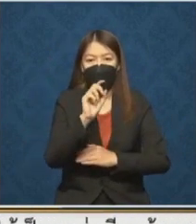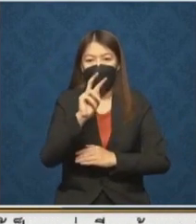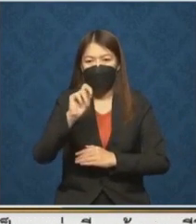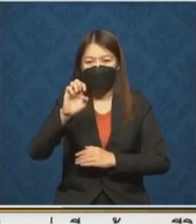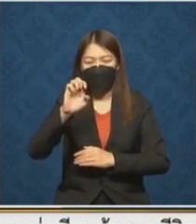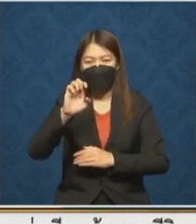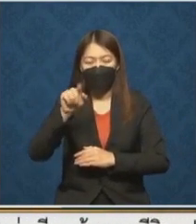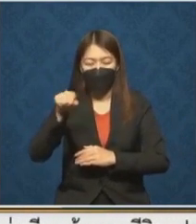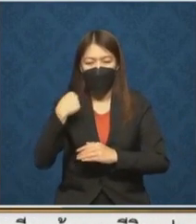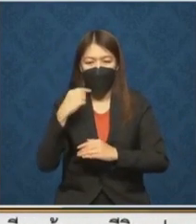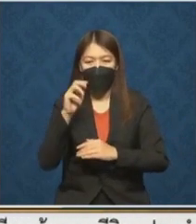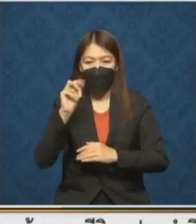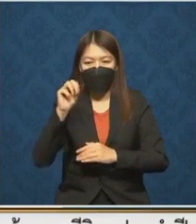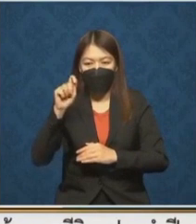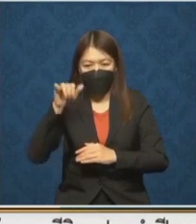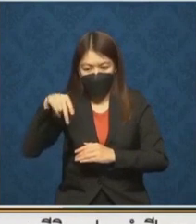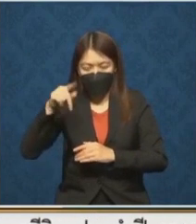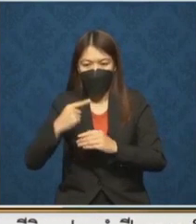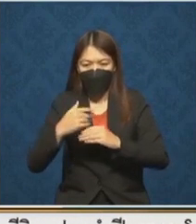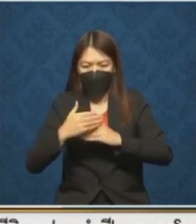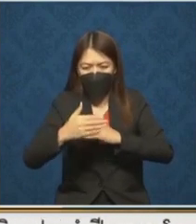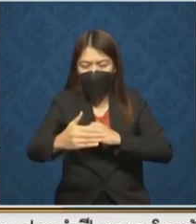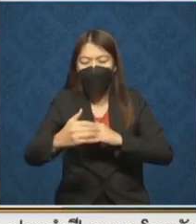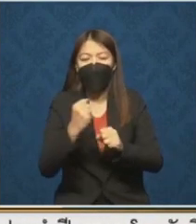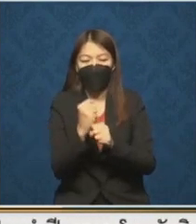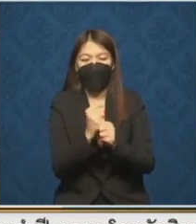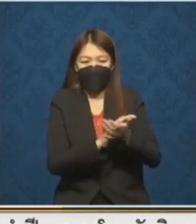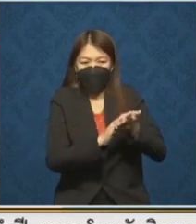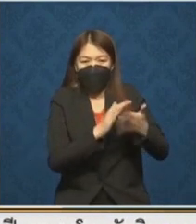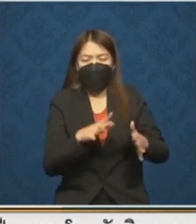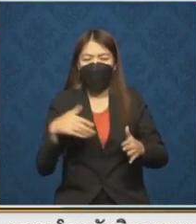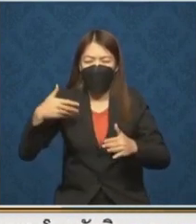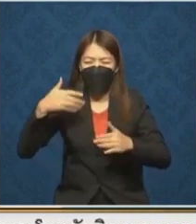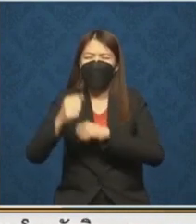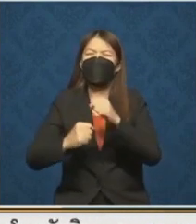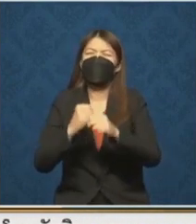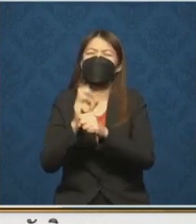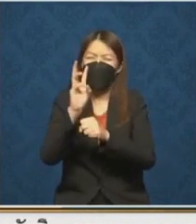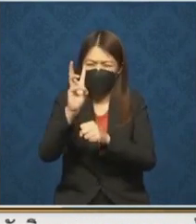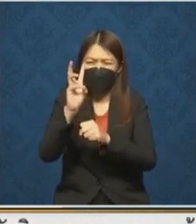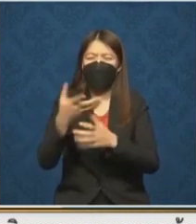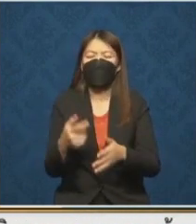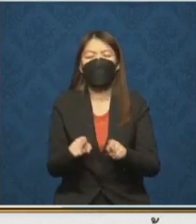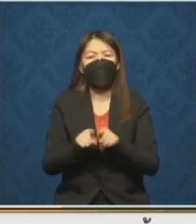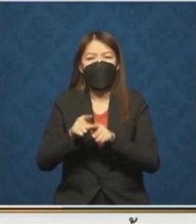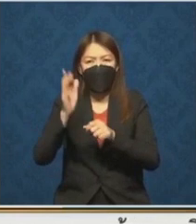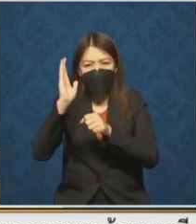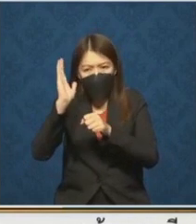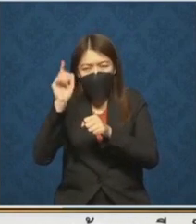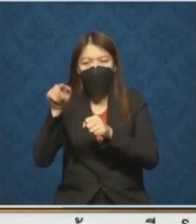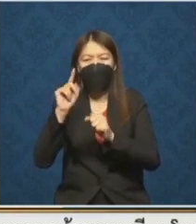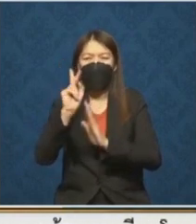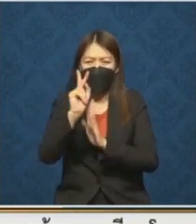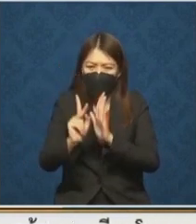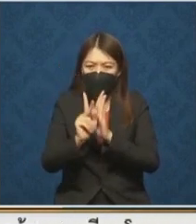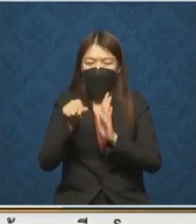จะให้เสรจใ 1 ปีแต่วันนี้ผ่านมา 6 ปี ก็เหมือนที่ท่านจะปฏิรปประเทศเรามีกัดหมายปฏิรปปเท